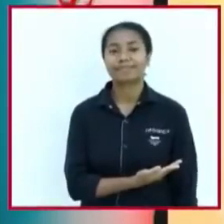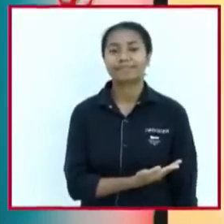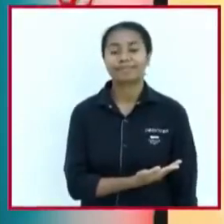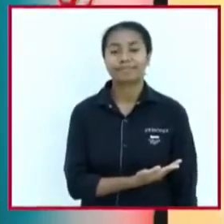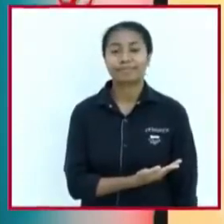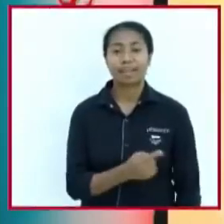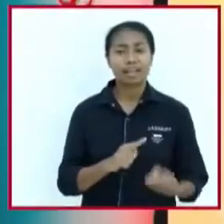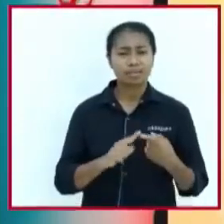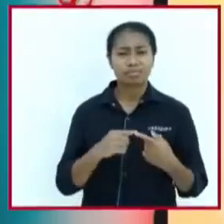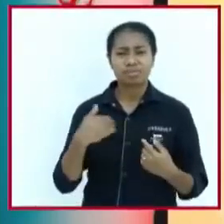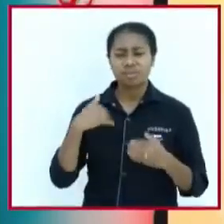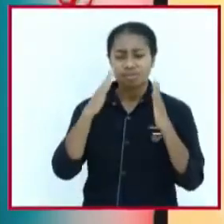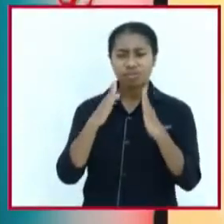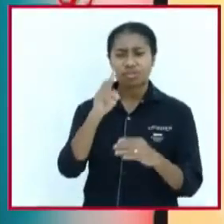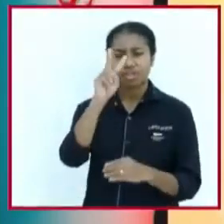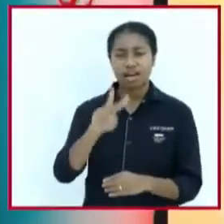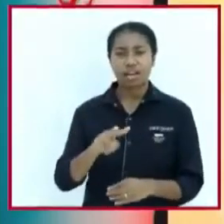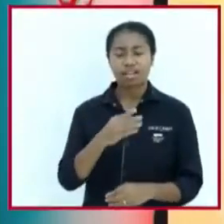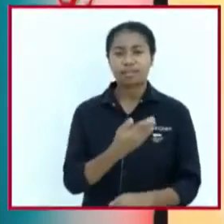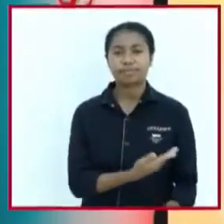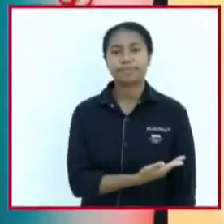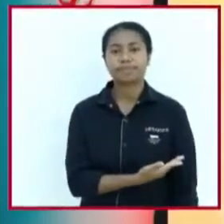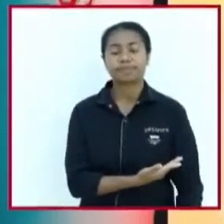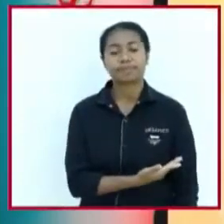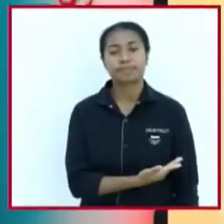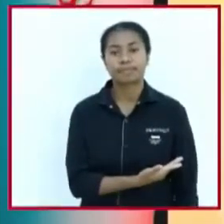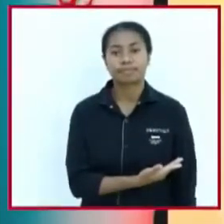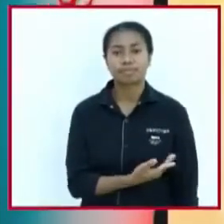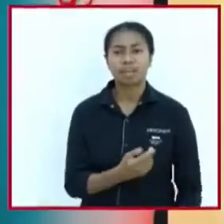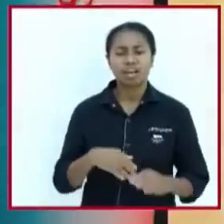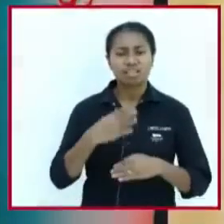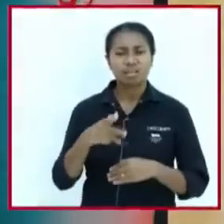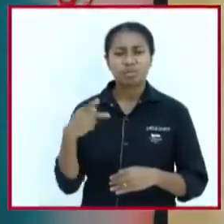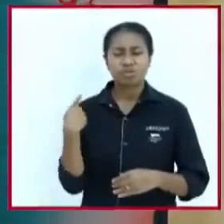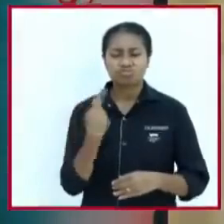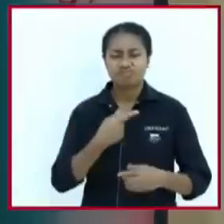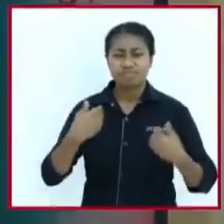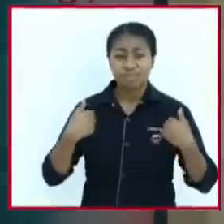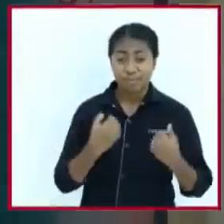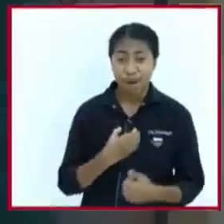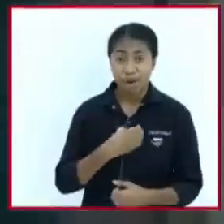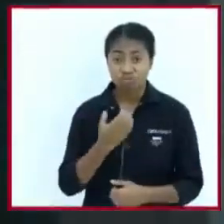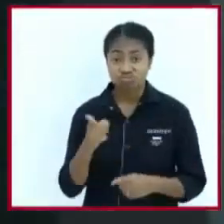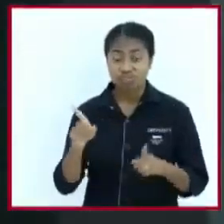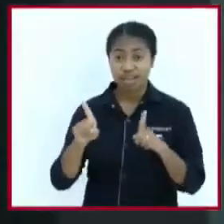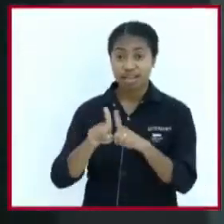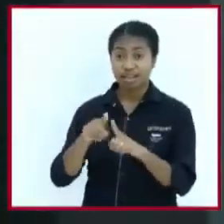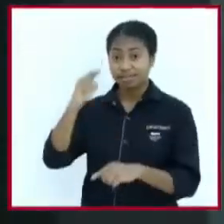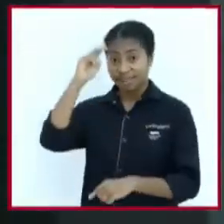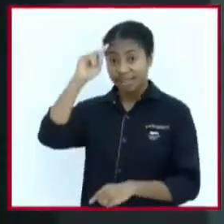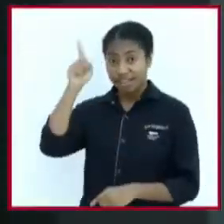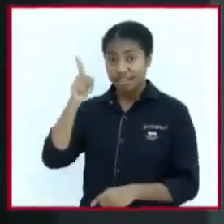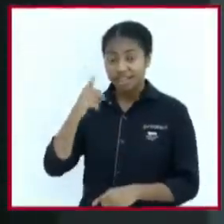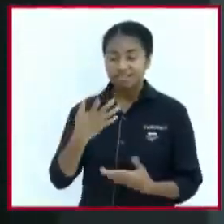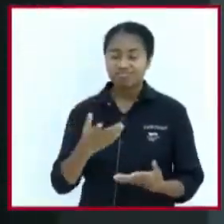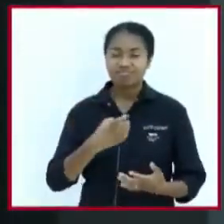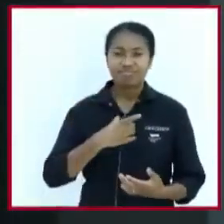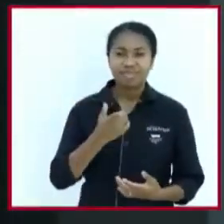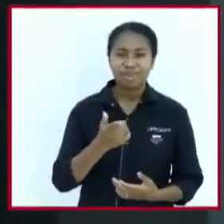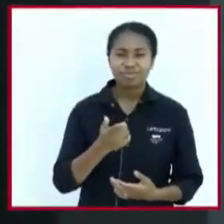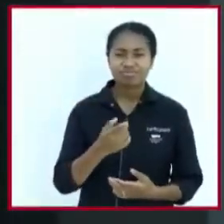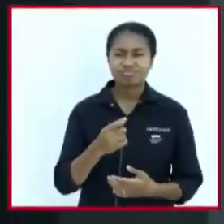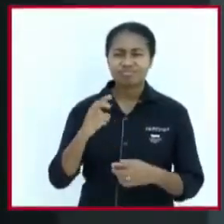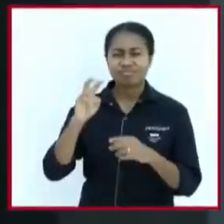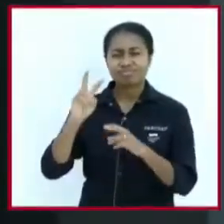selamanya ketika dia mempersembahkan dirinya sebagai korban tiap kali Imamah ada malah kasih korban dosa untuk diri sendiri habis itu baru